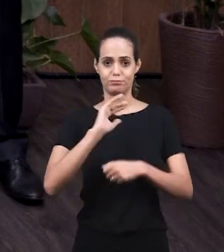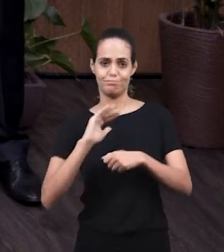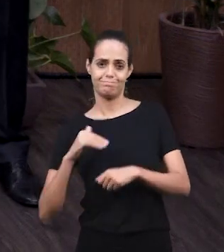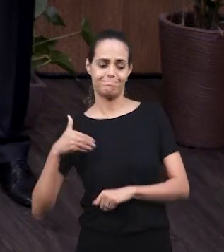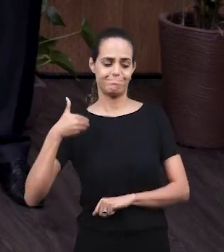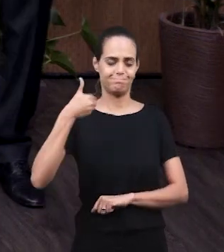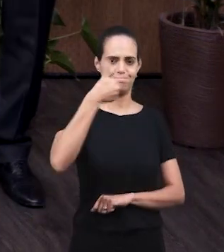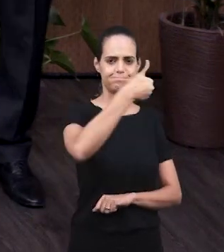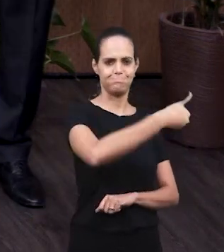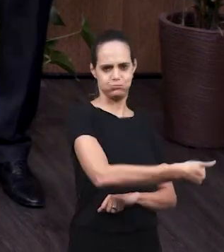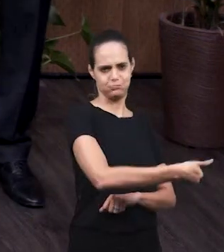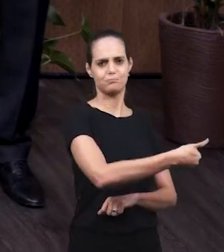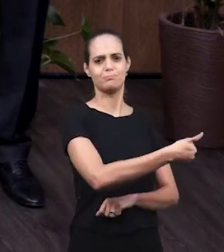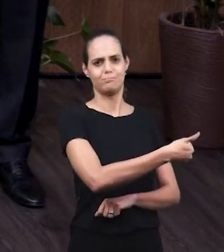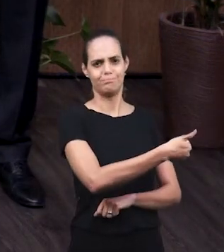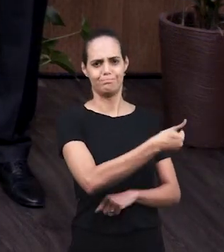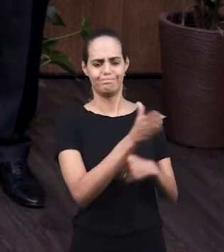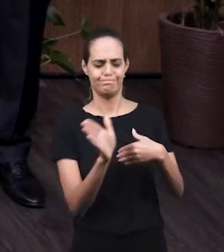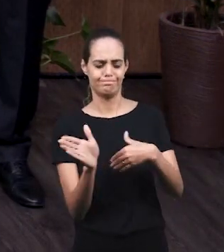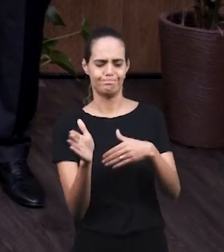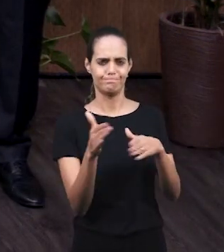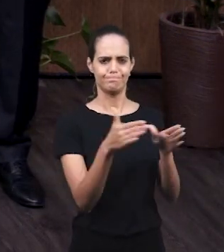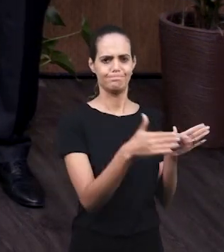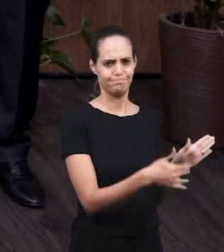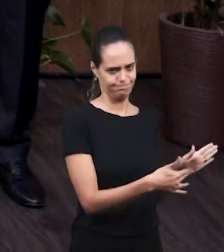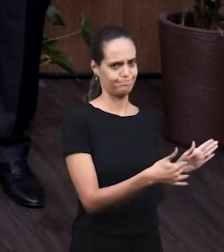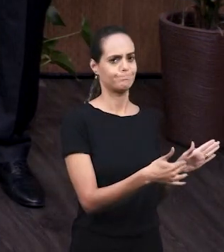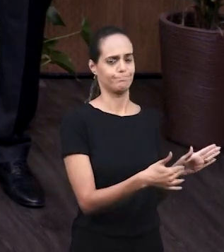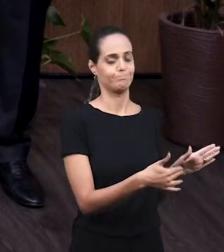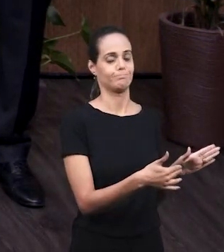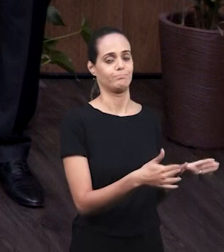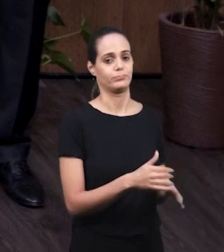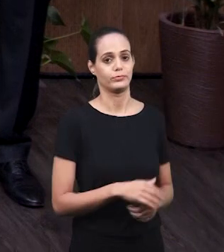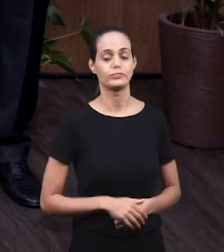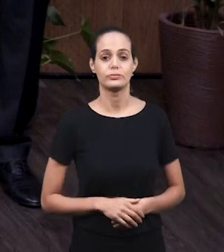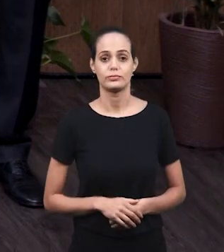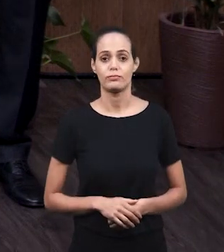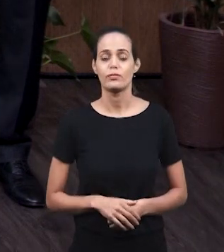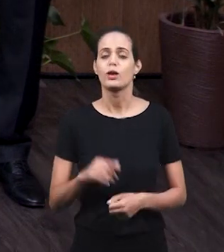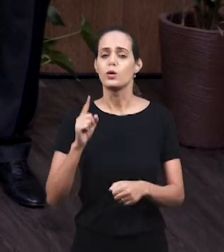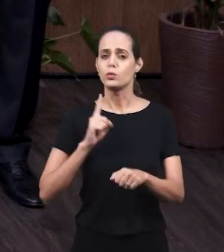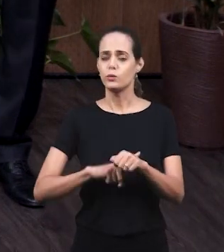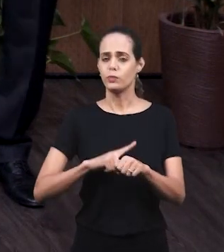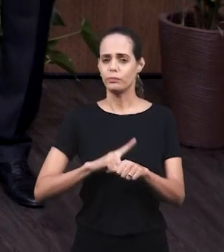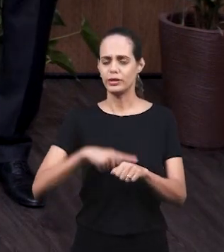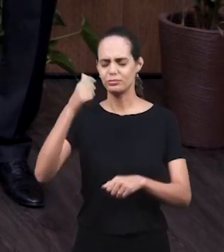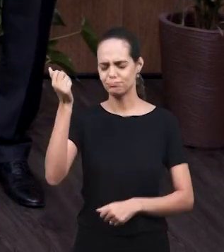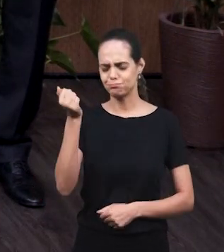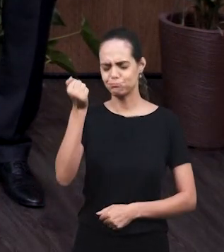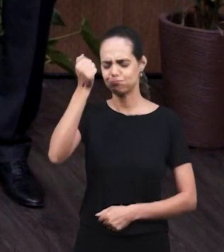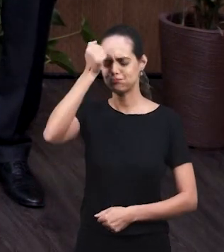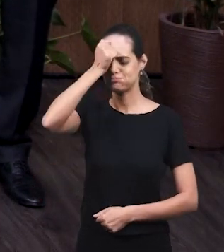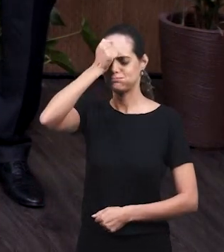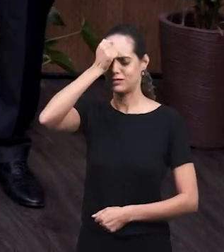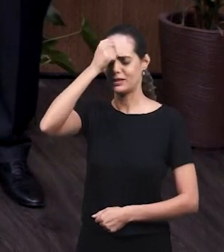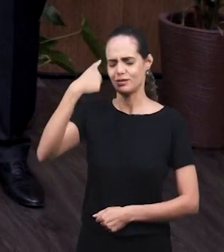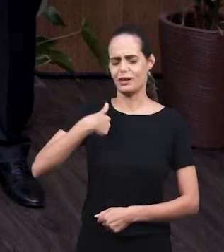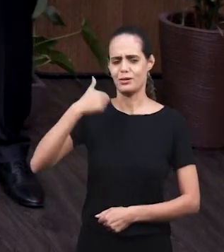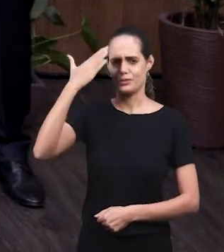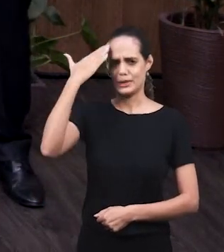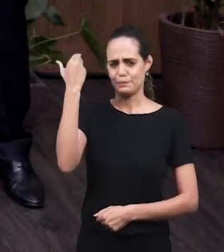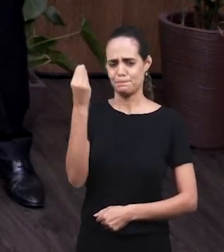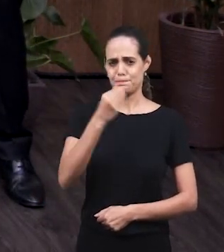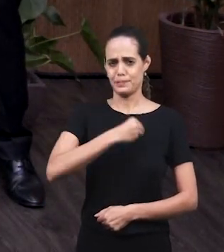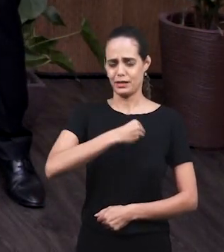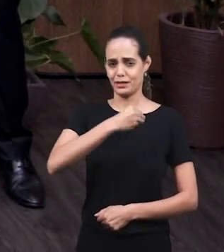Et quand il reconnaît le péché, l'homme, il s'aperçoit qu'il y a ce poids sur sa vie, il